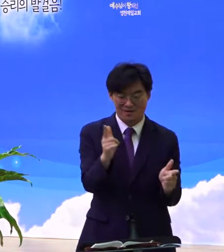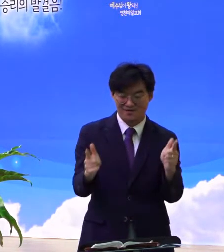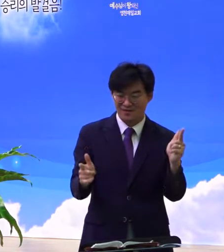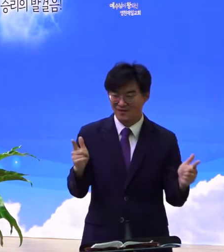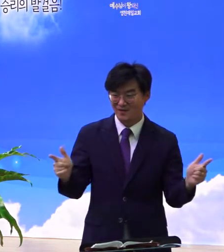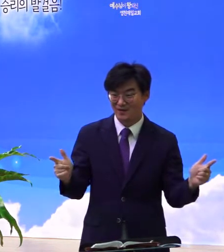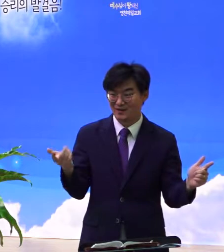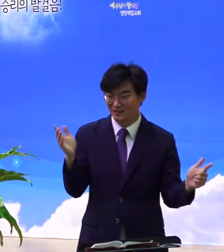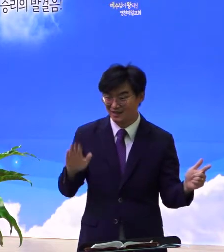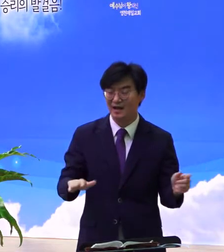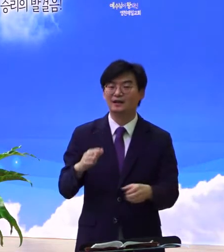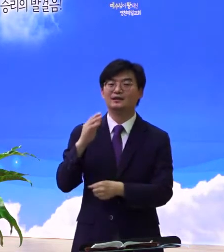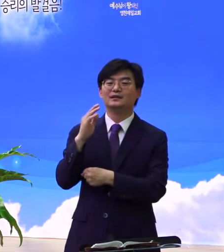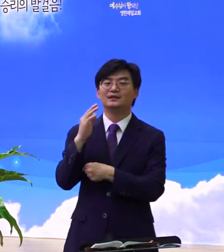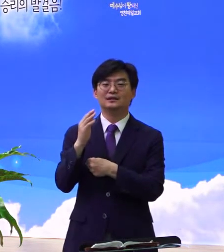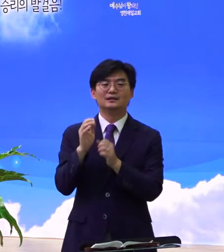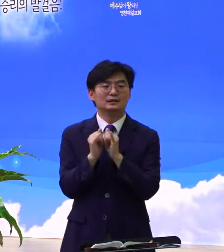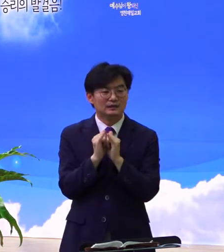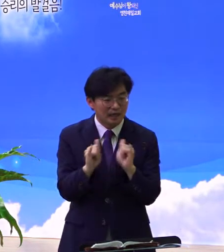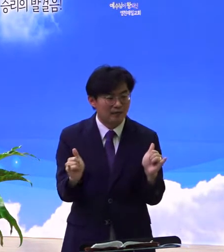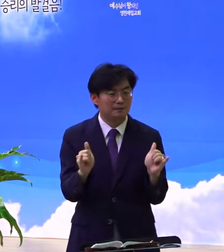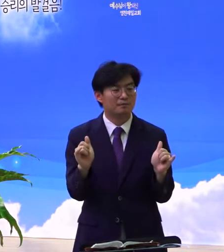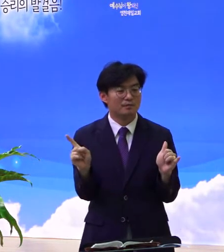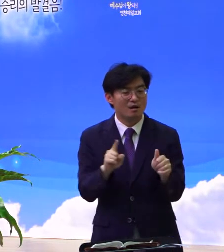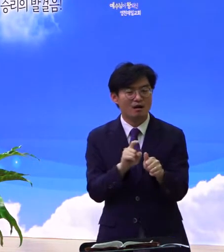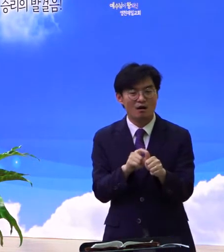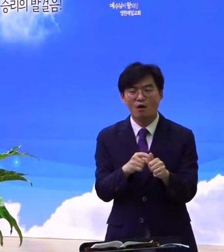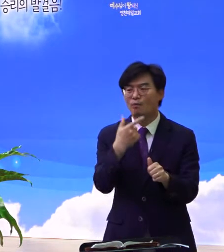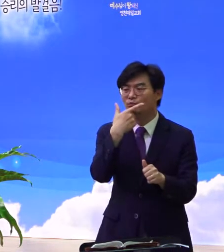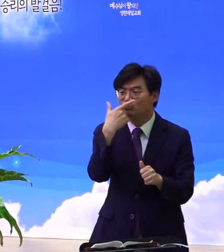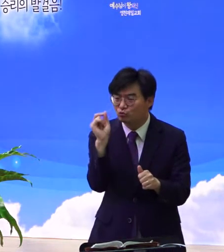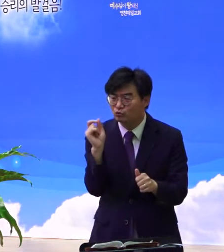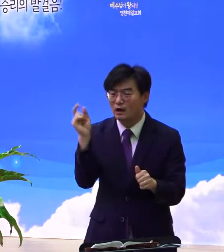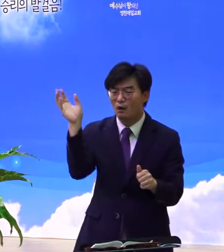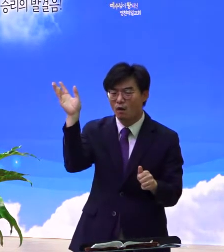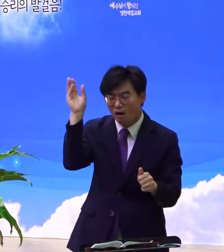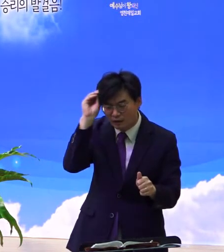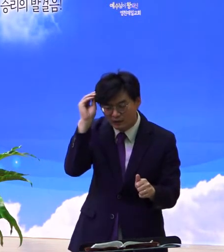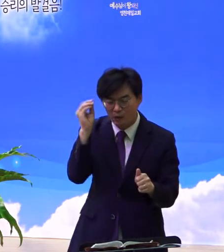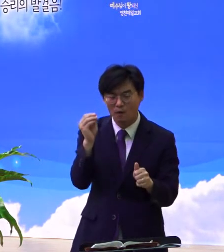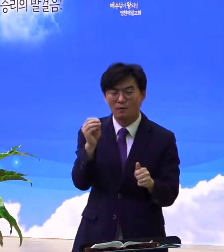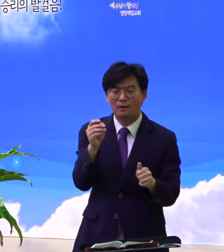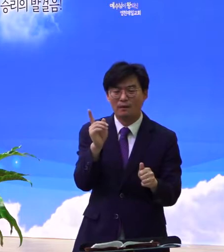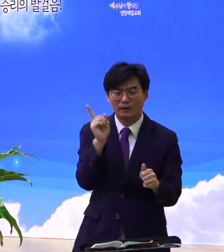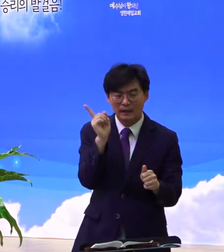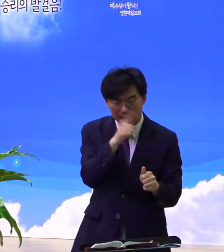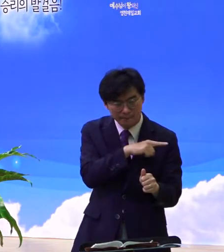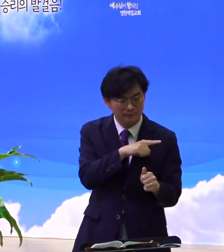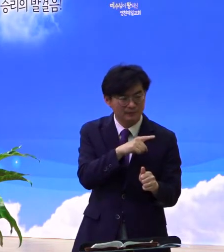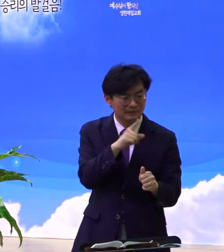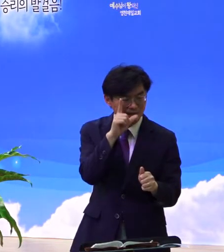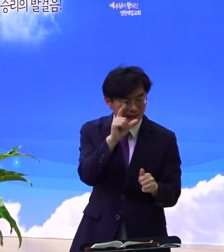사람이란 부족하고 어리석고 악하고 하나님 앞에 타락한 존재이기 때문에